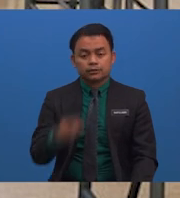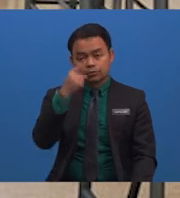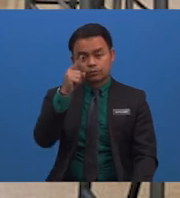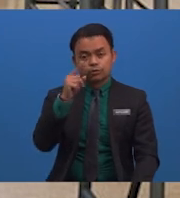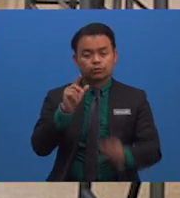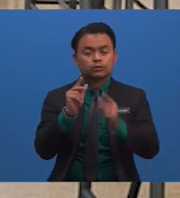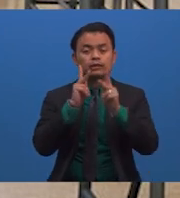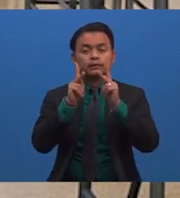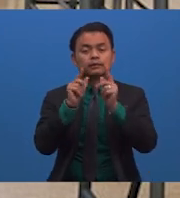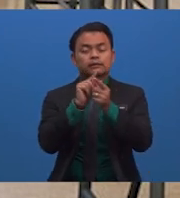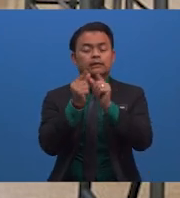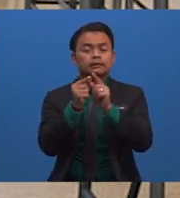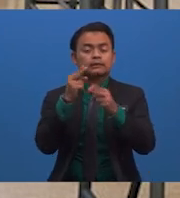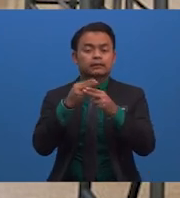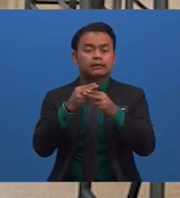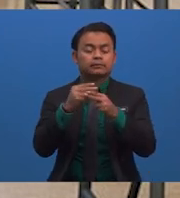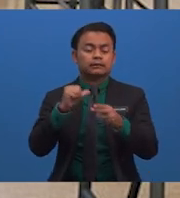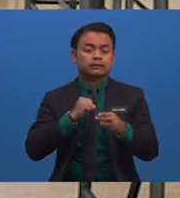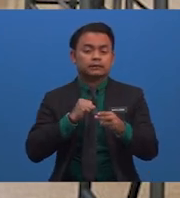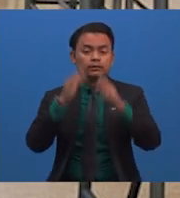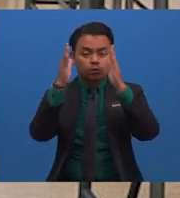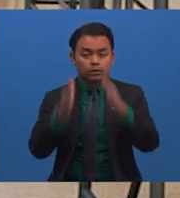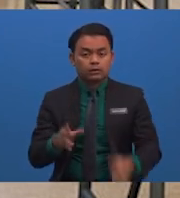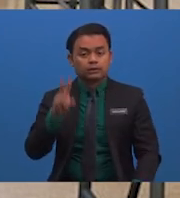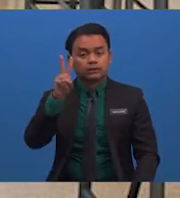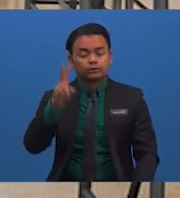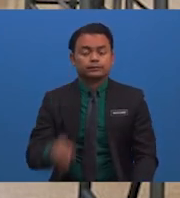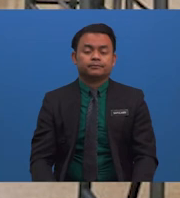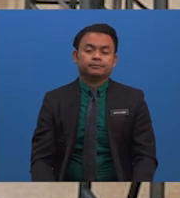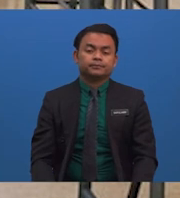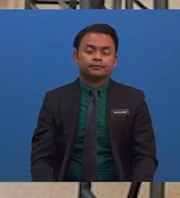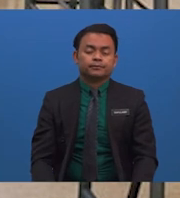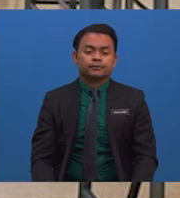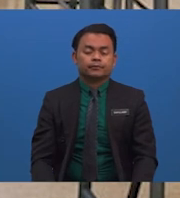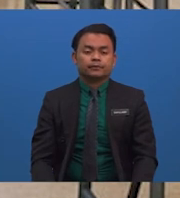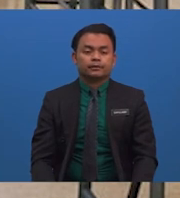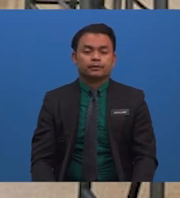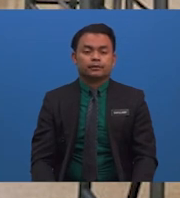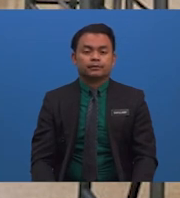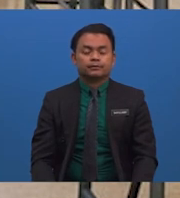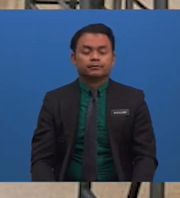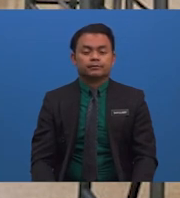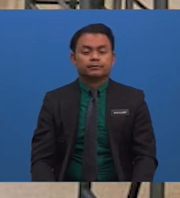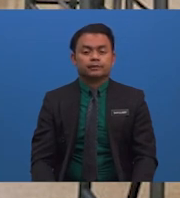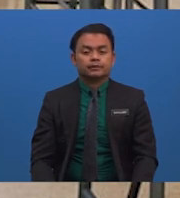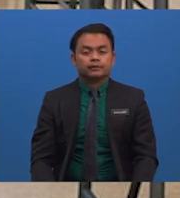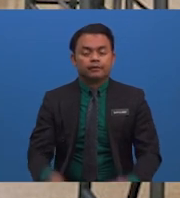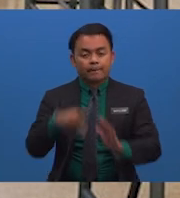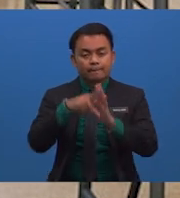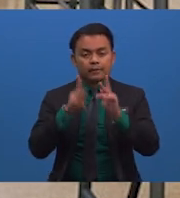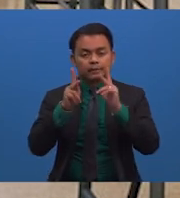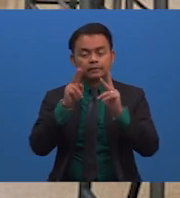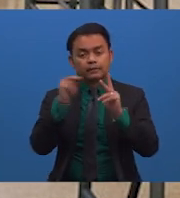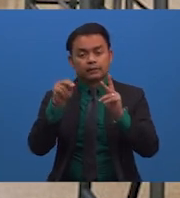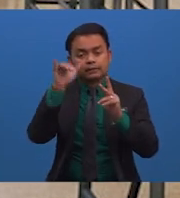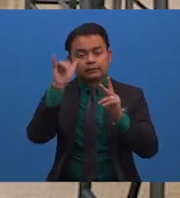pula. Fungsi kata nama diri orang kedua ialah perkataan yang digunakan bagi